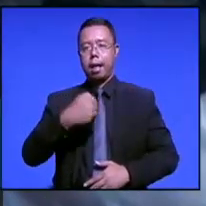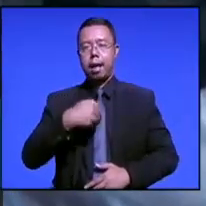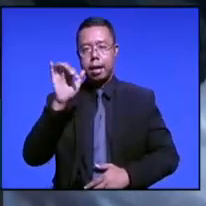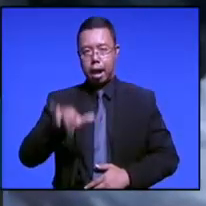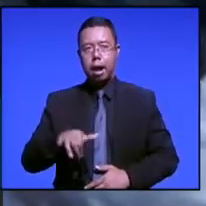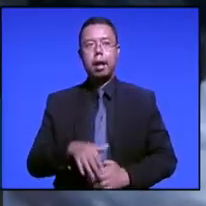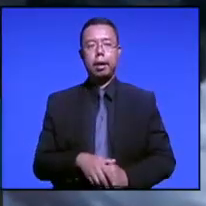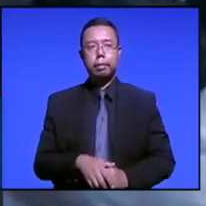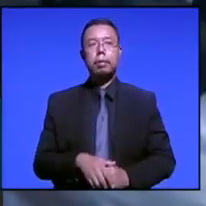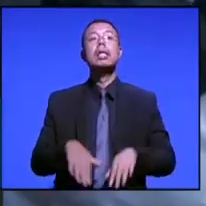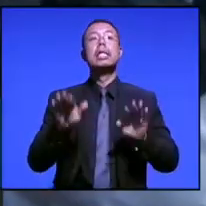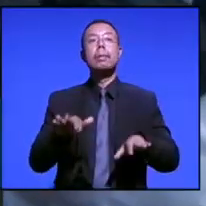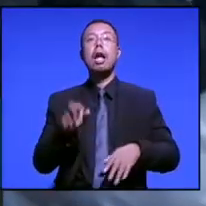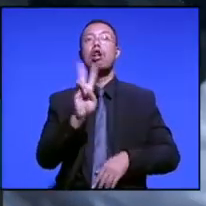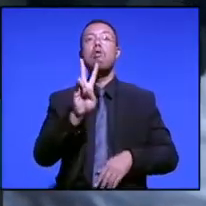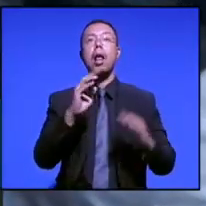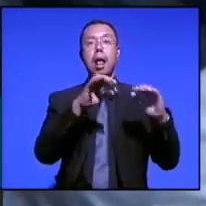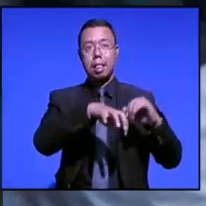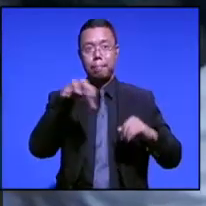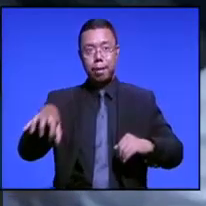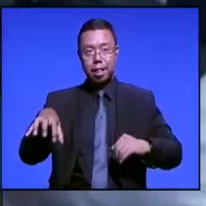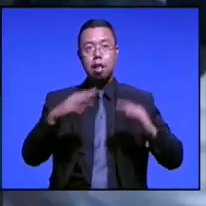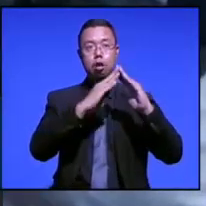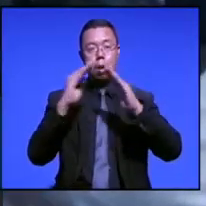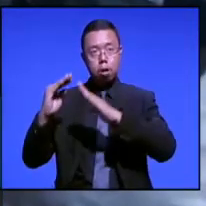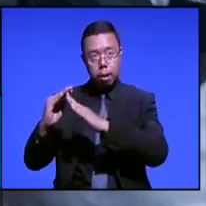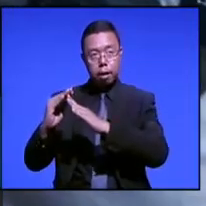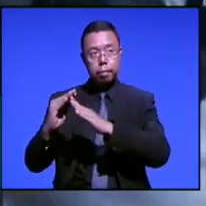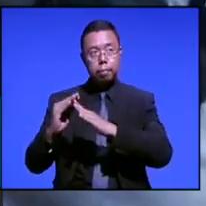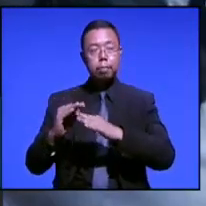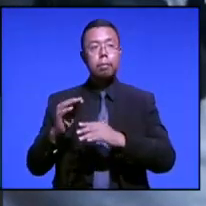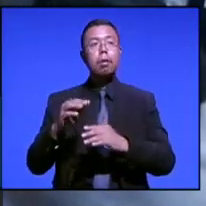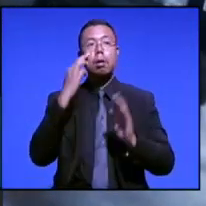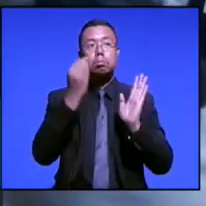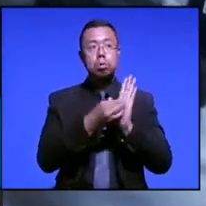Jadi untuk sementara ada dua TKP, yang mana BB-nya